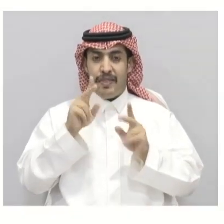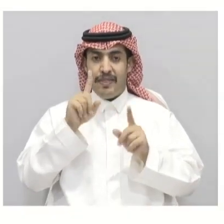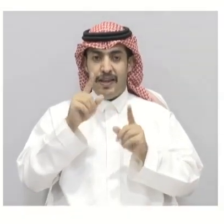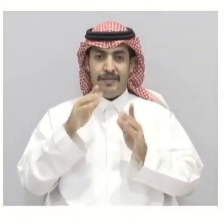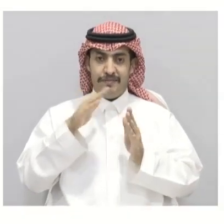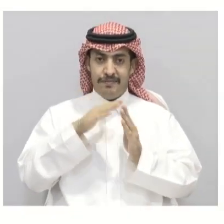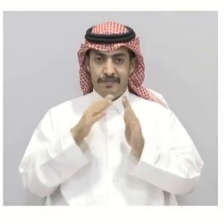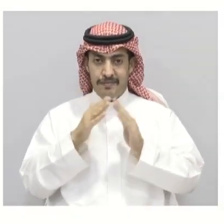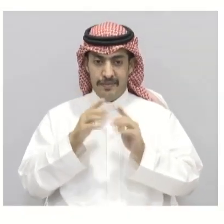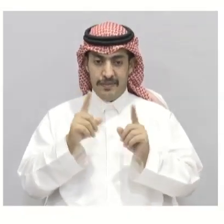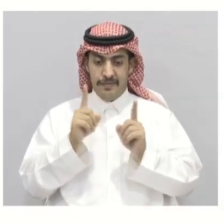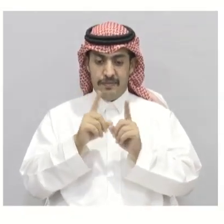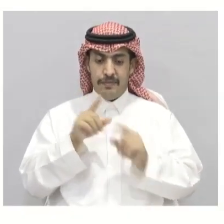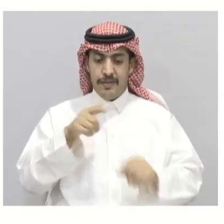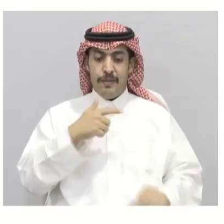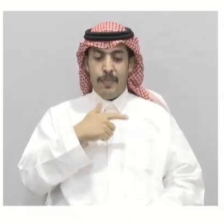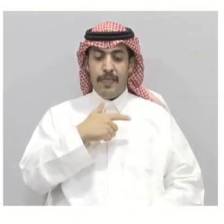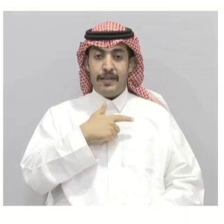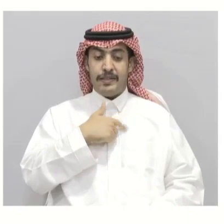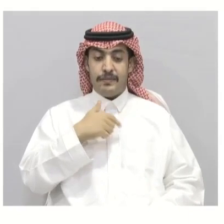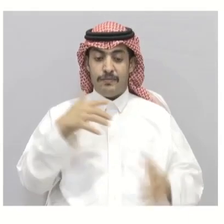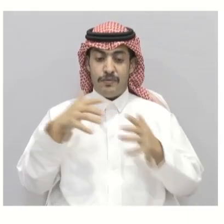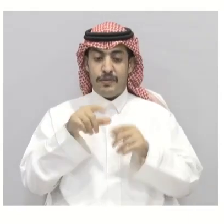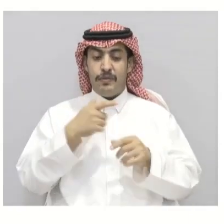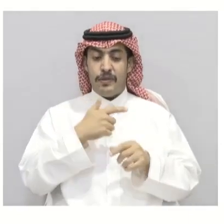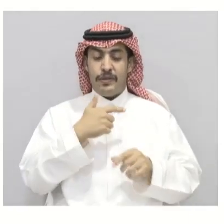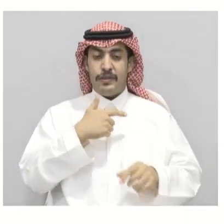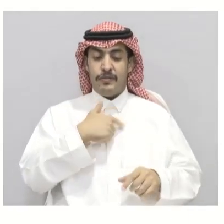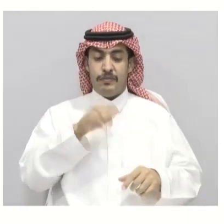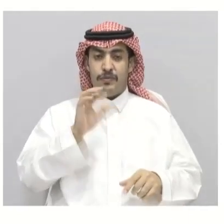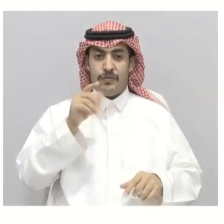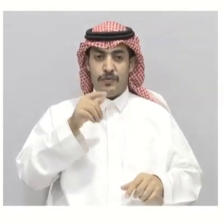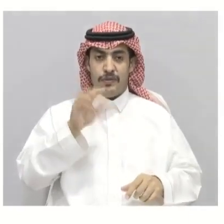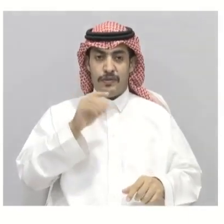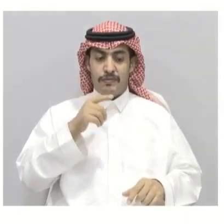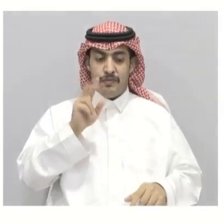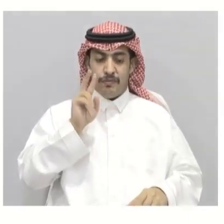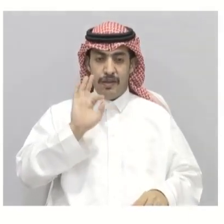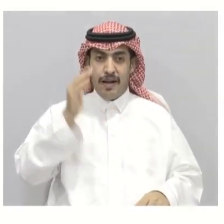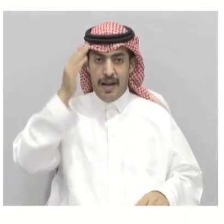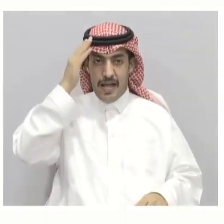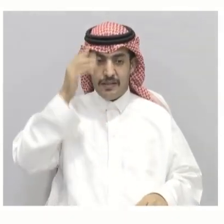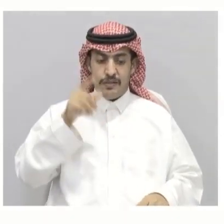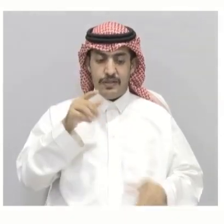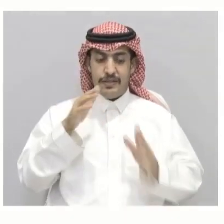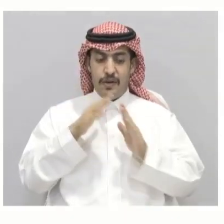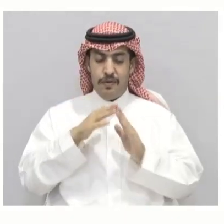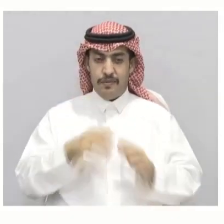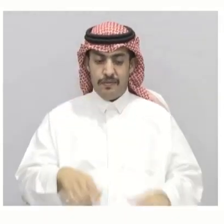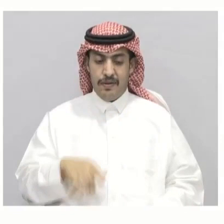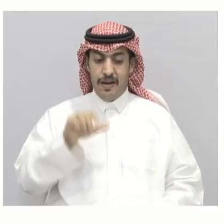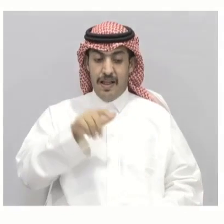الزاويه انواع الزاويه كما نرى في الصوره فنرى اعزائي